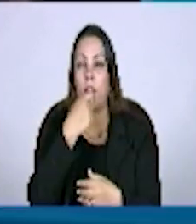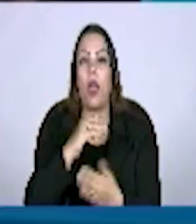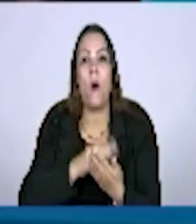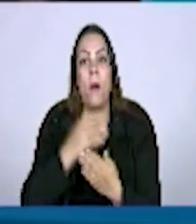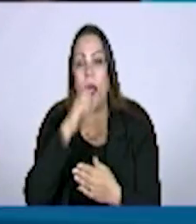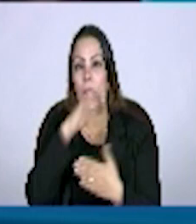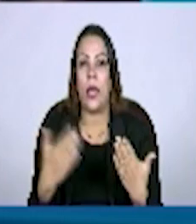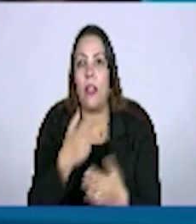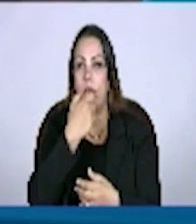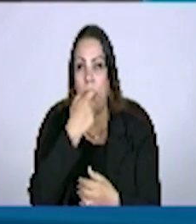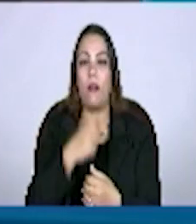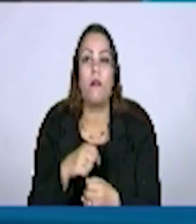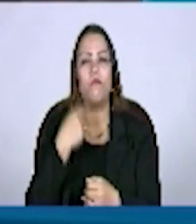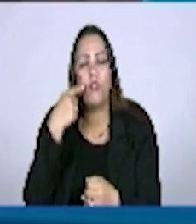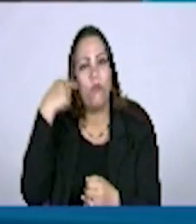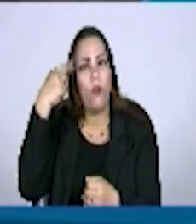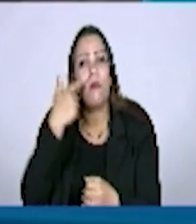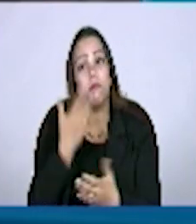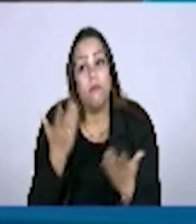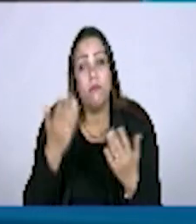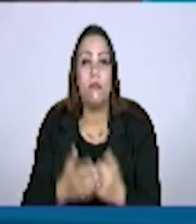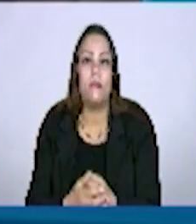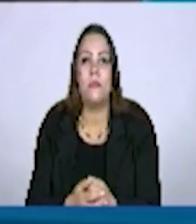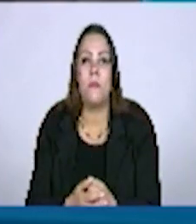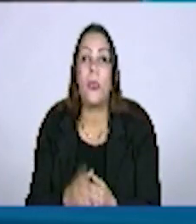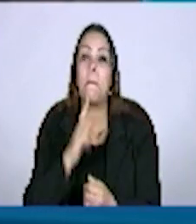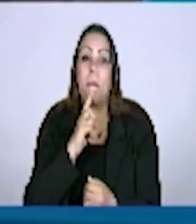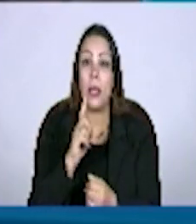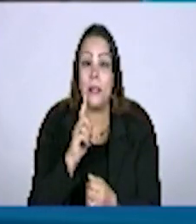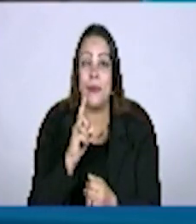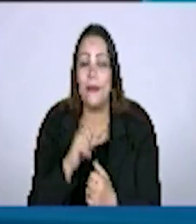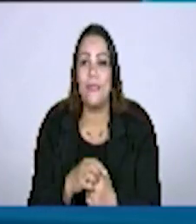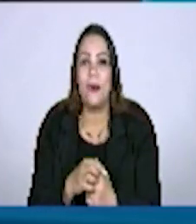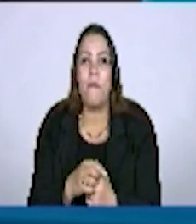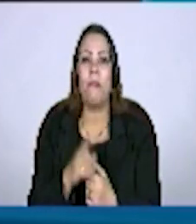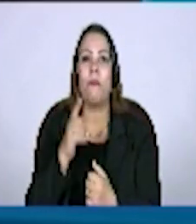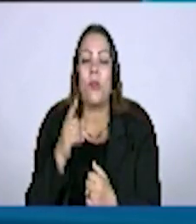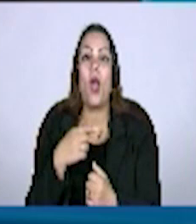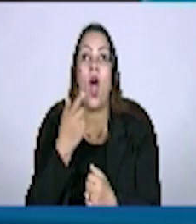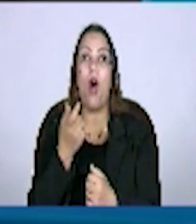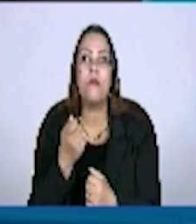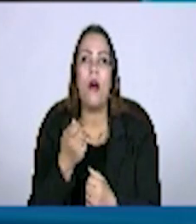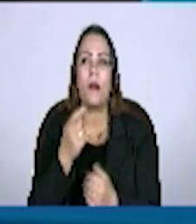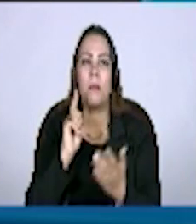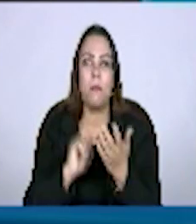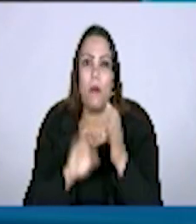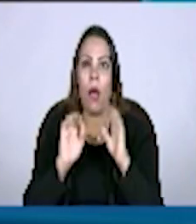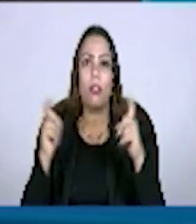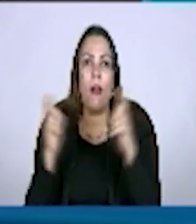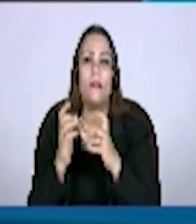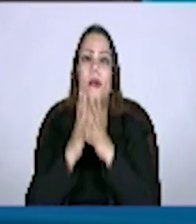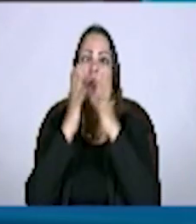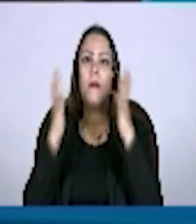عيد الفطر يعني ربما نتطلع لهذا لكن معركه الاسعار هي